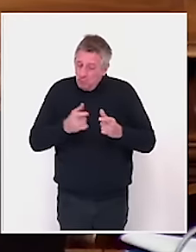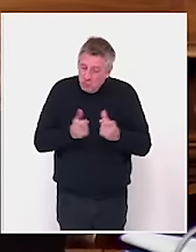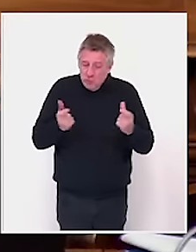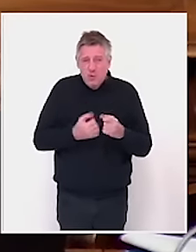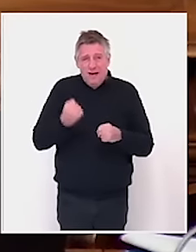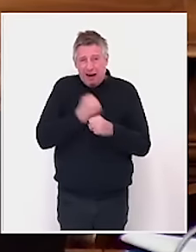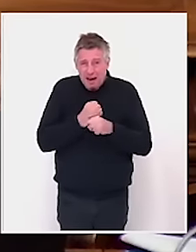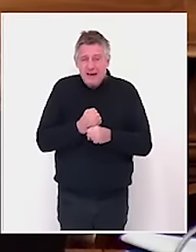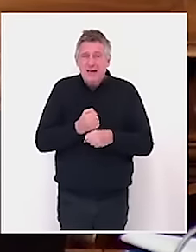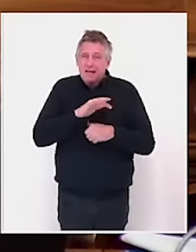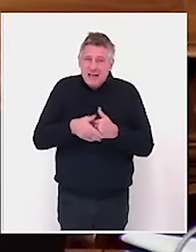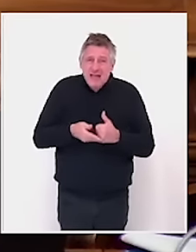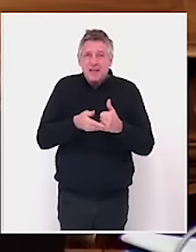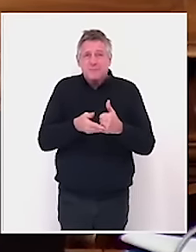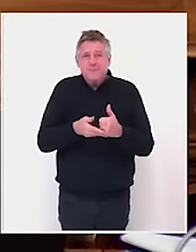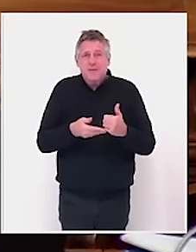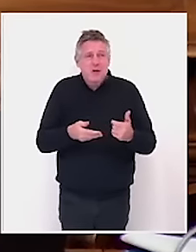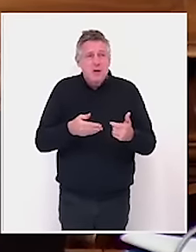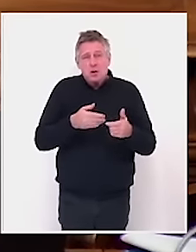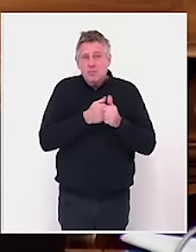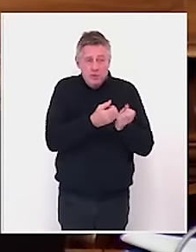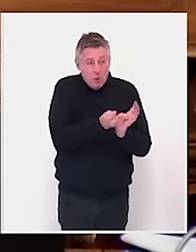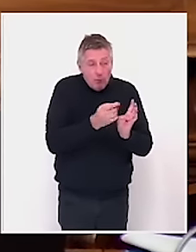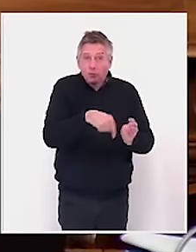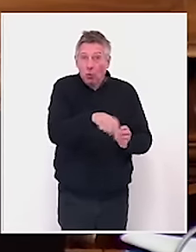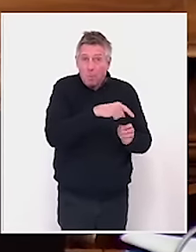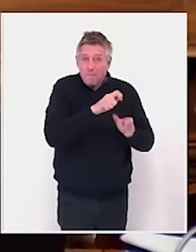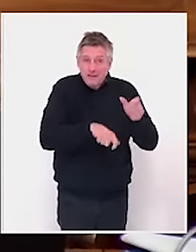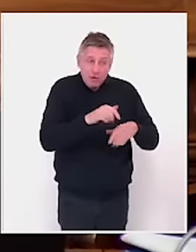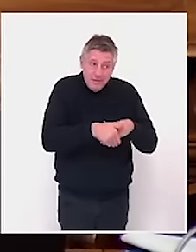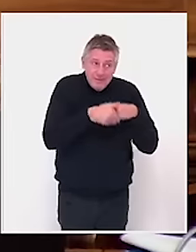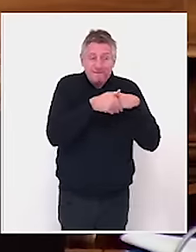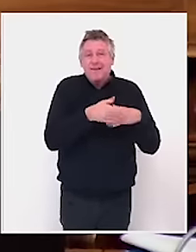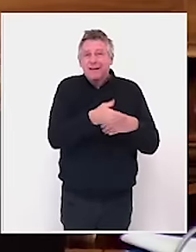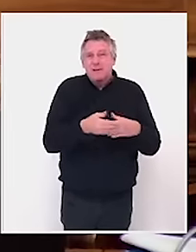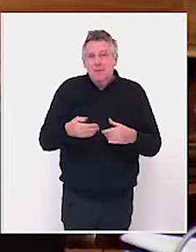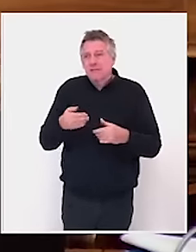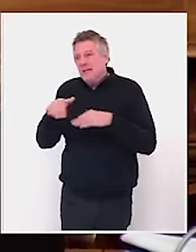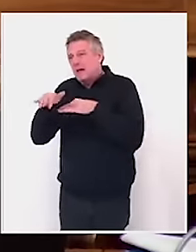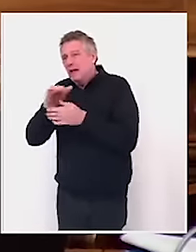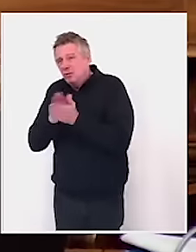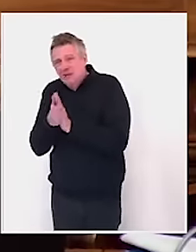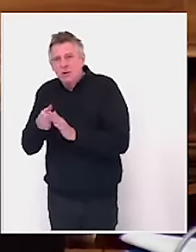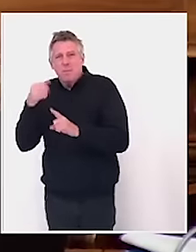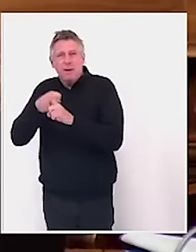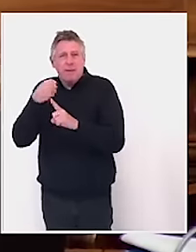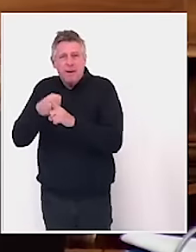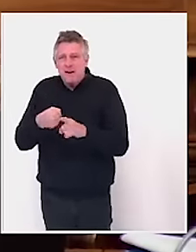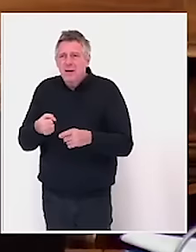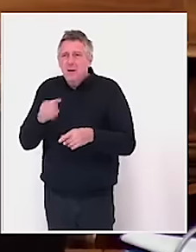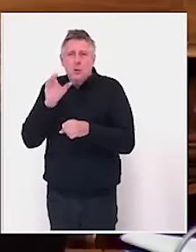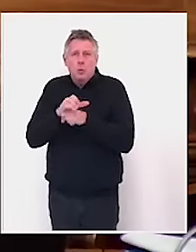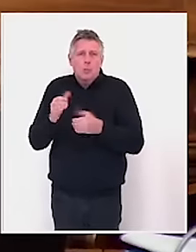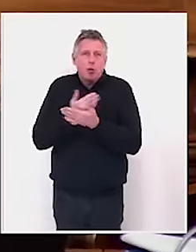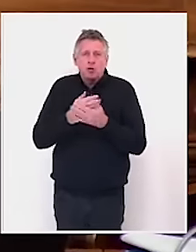permettent de s'appuyer sur des gens comme la Convention citoyenne, mais aussi sur des milieux associatifs qui sont combatifs, comme à Sainte-Soline, comme contre les projets autoroutiers.